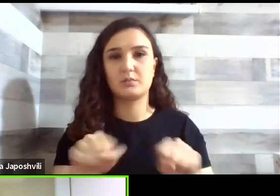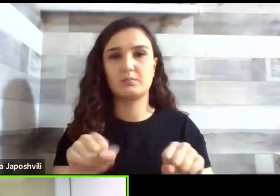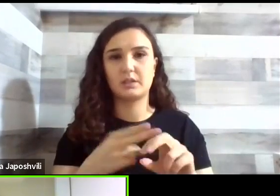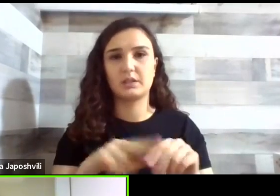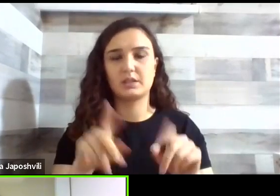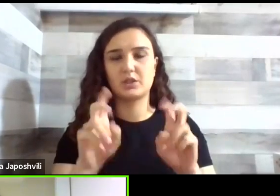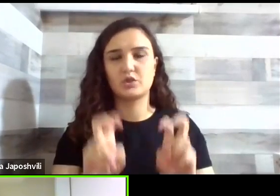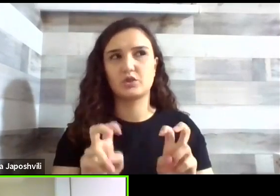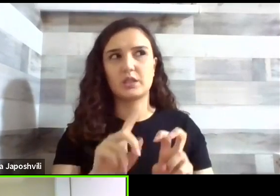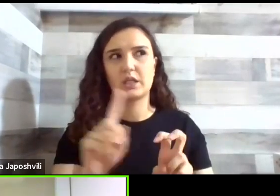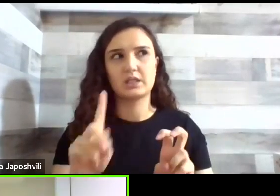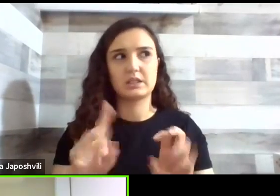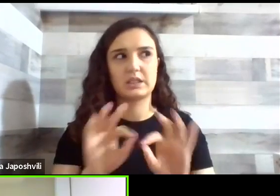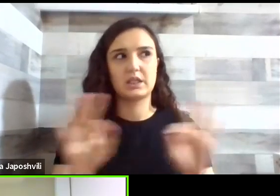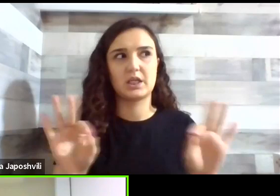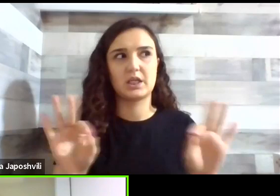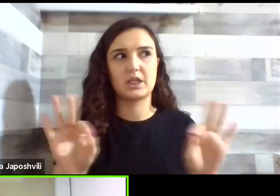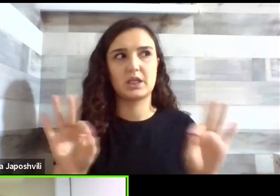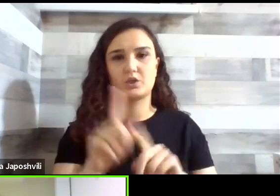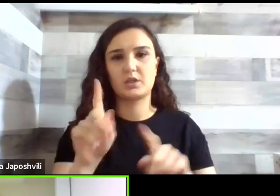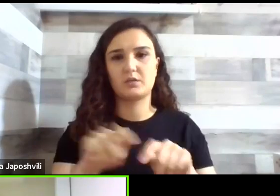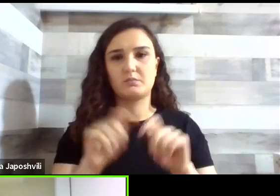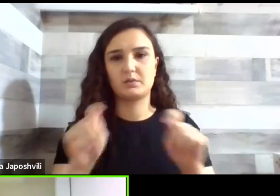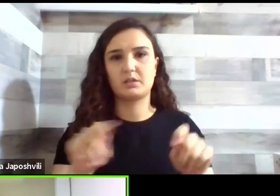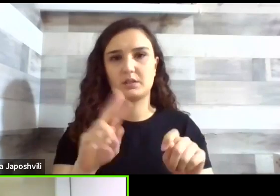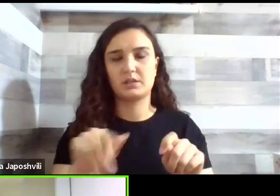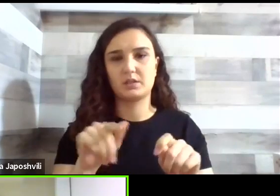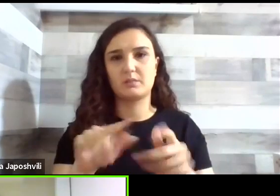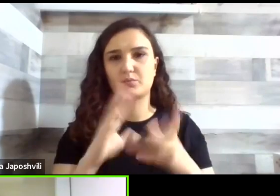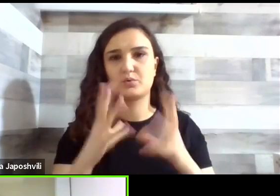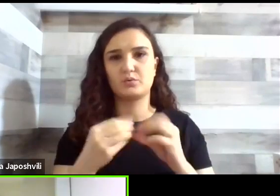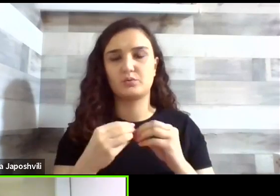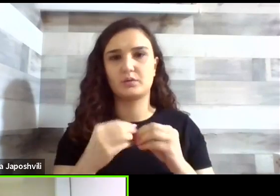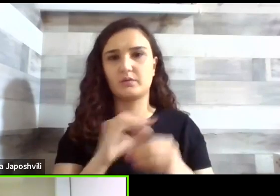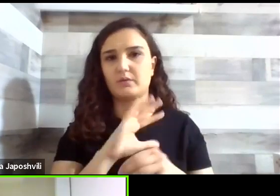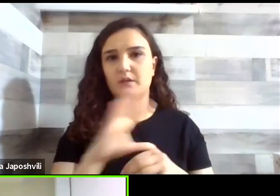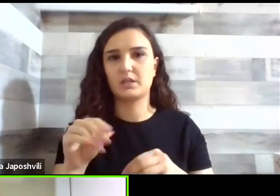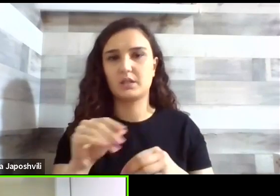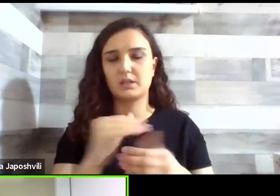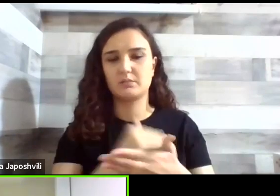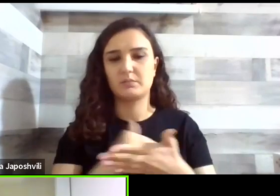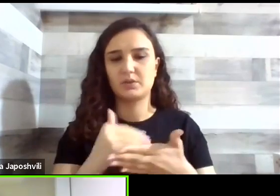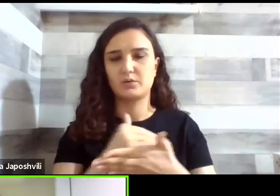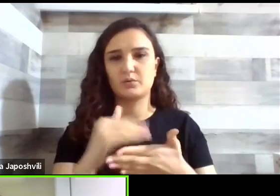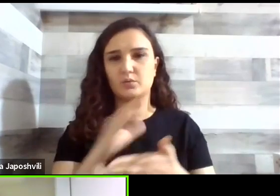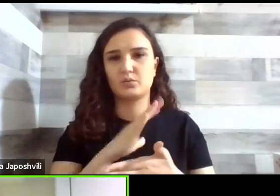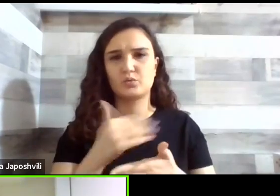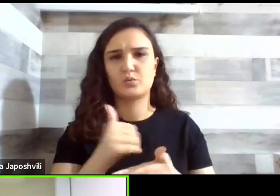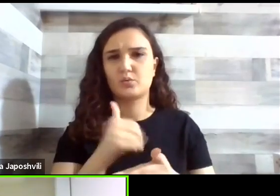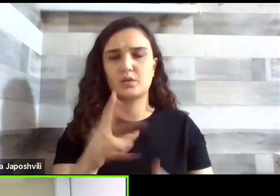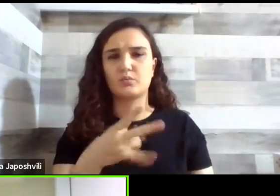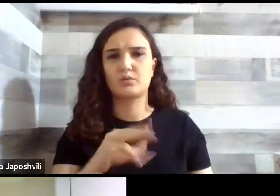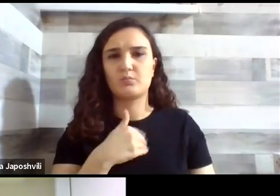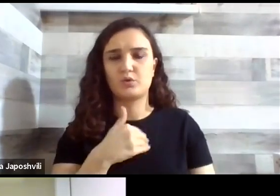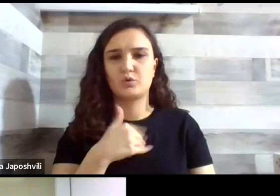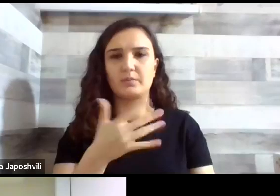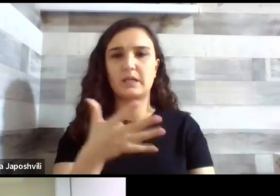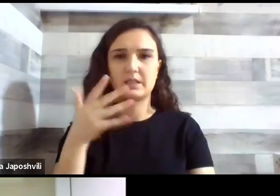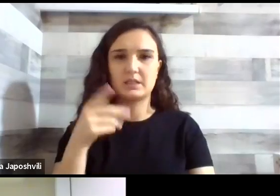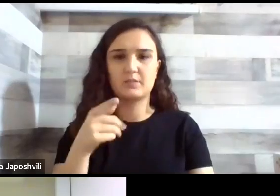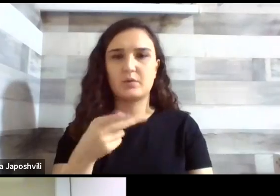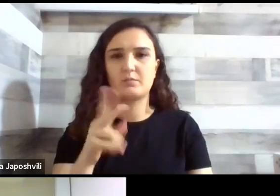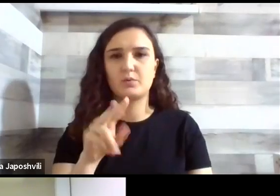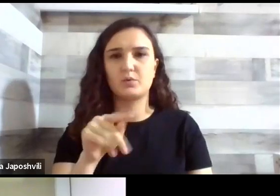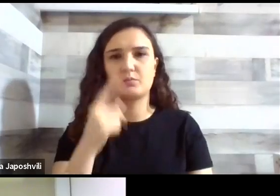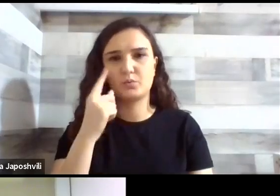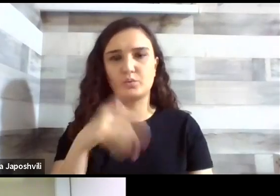დაჯდე და რაღაცა იდეალური შექმნა და აბსოლუტურად ყველა ასპექტი კონდეს, როგორც არ უნდა მოინდო გააზრებული. ამიტომ